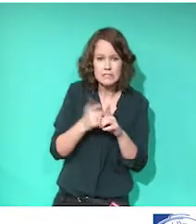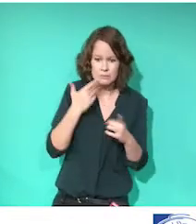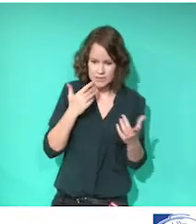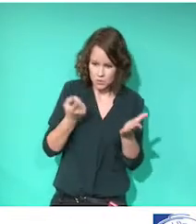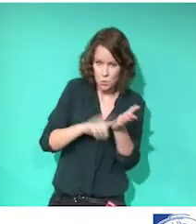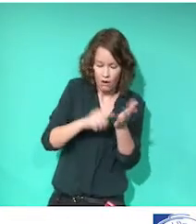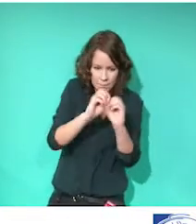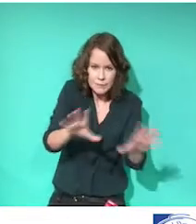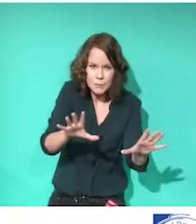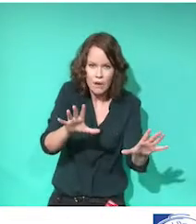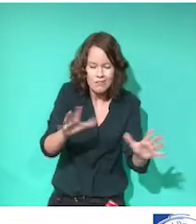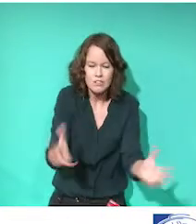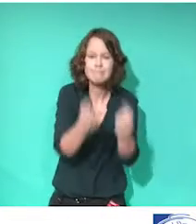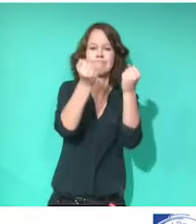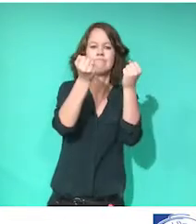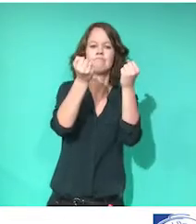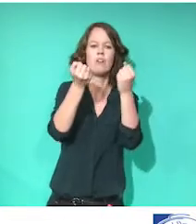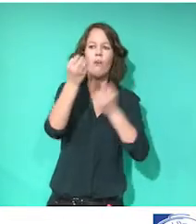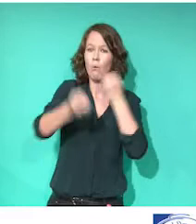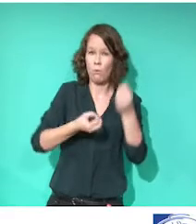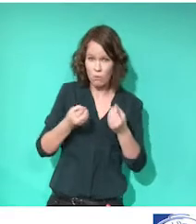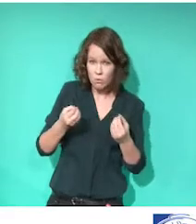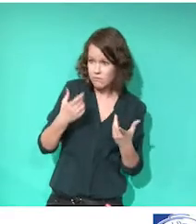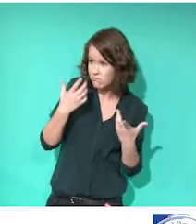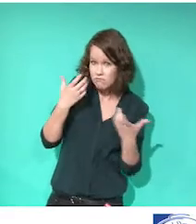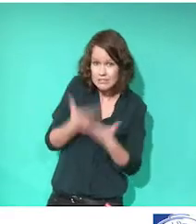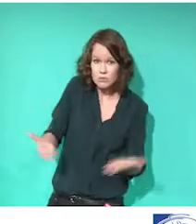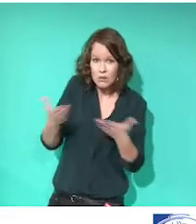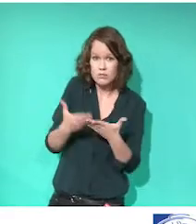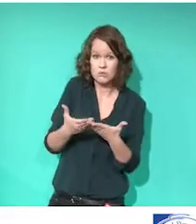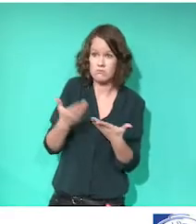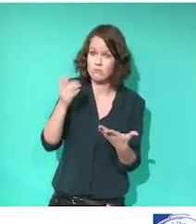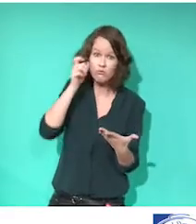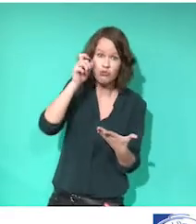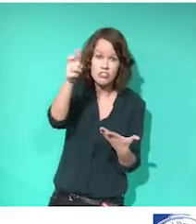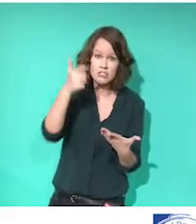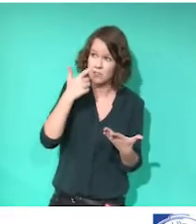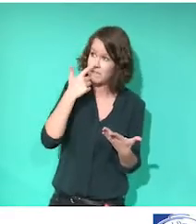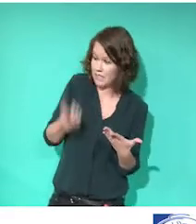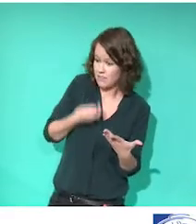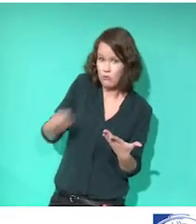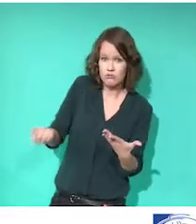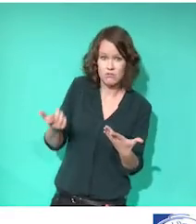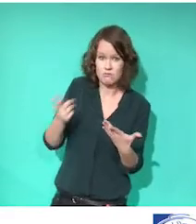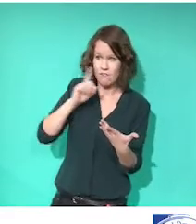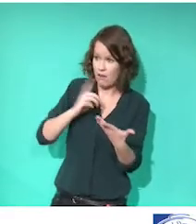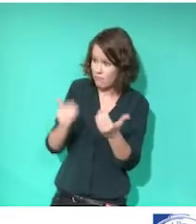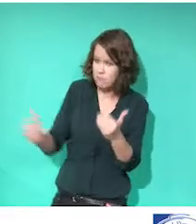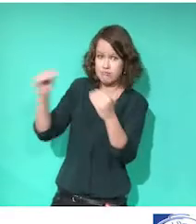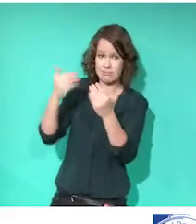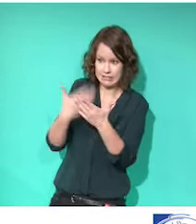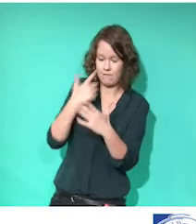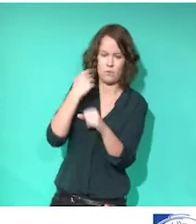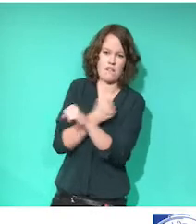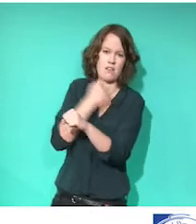Enfin, travailler pour aller encore plus loin dans ce qui est juste une cause légitime, une évidence pour notre République.